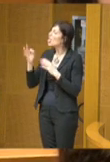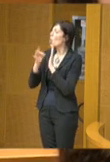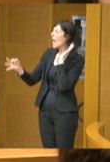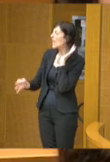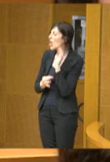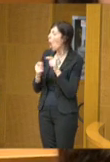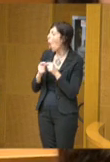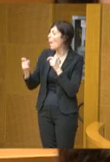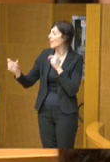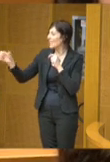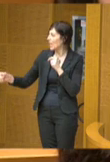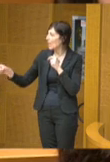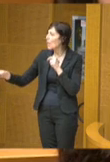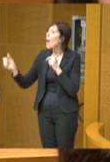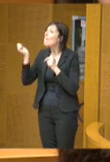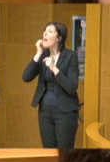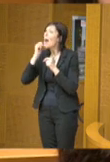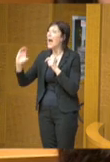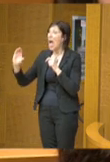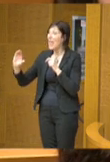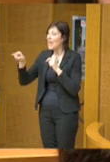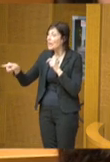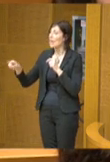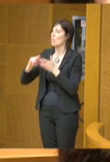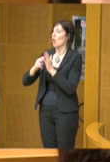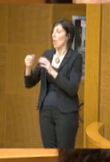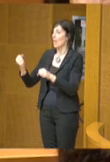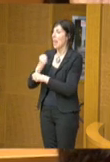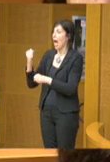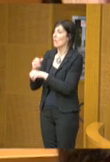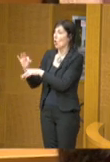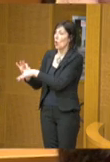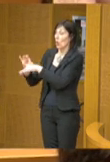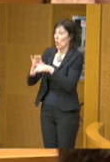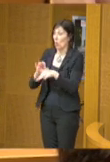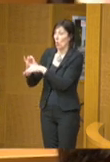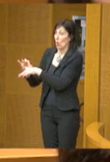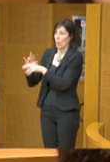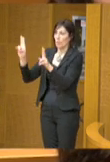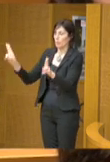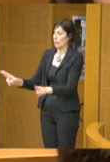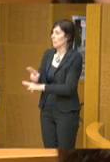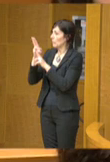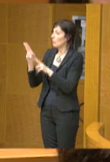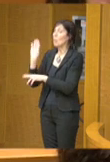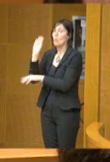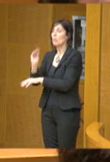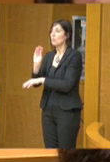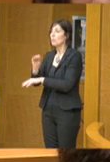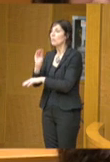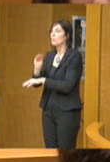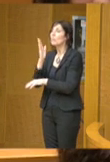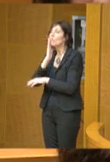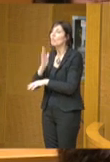distanza, e la madre Caterina, per problemi di lavoro, è impossibilitata ad accompagnarla, pertanto ha richiesto l'accesso al